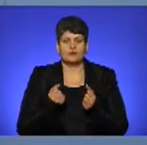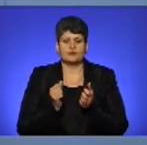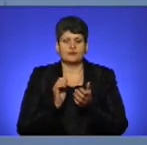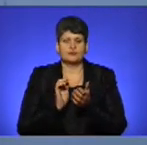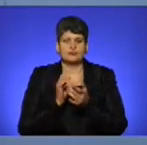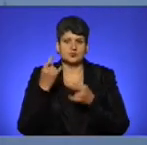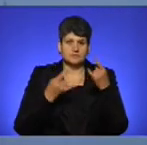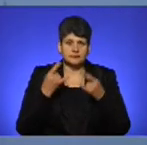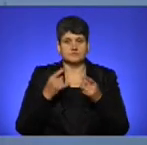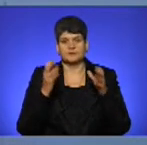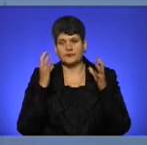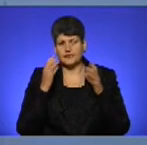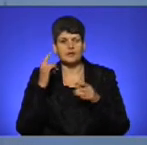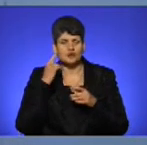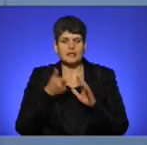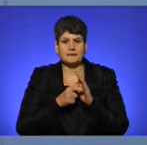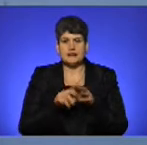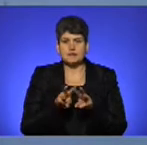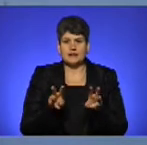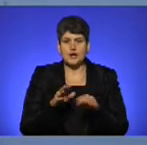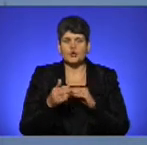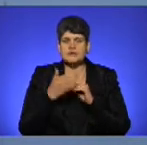можливо, Кабінет міністрів на останньому засіданні